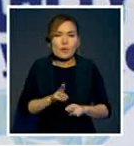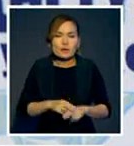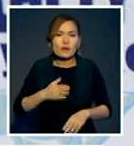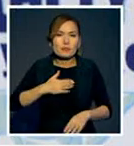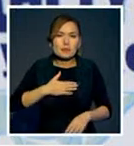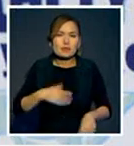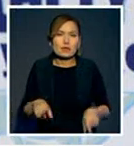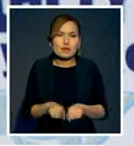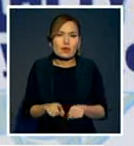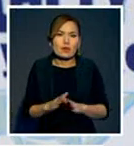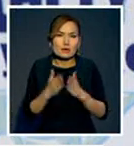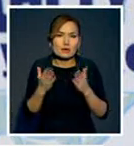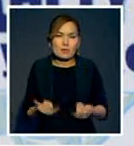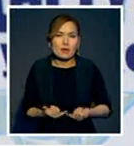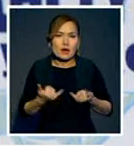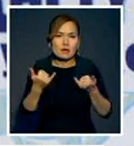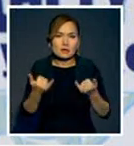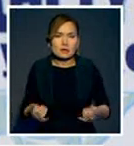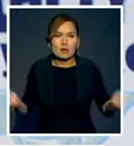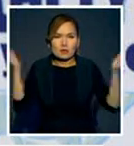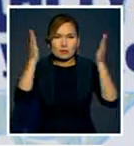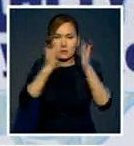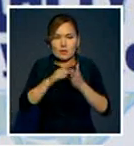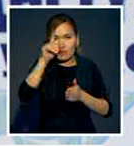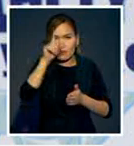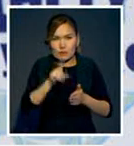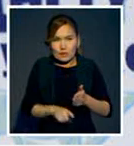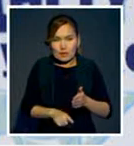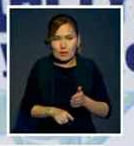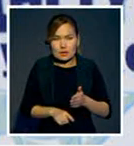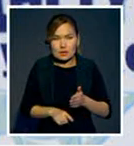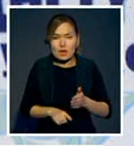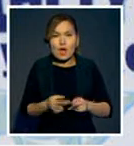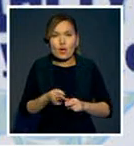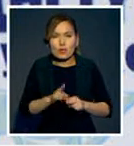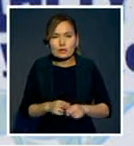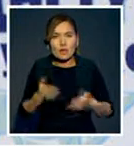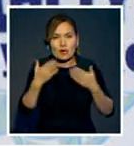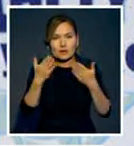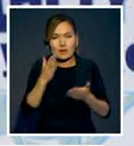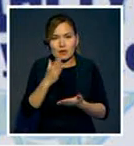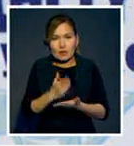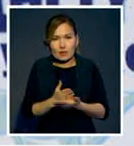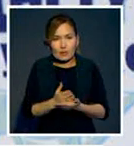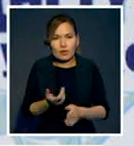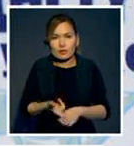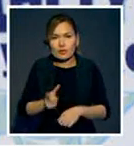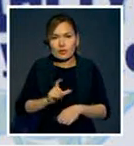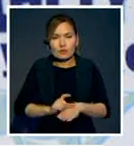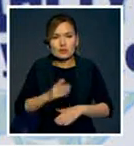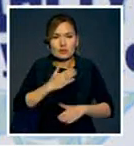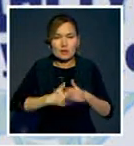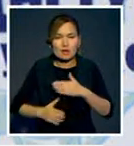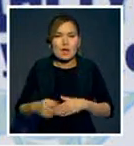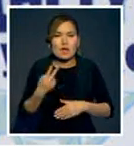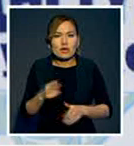тілектерін, өтініштерін білдіріп еді. Құдайға шүкір, осы дін мен дәстүр кітабының екінші томы жарық көрді.